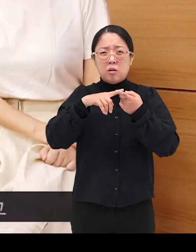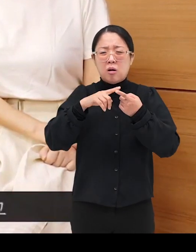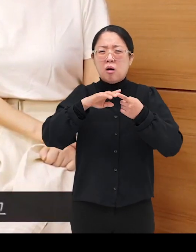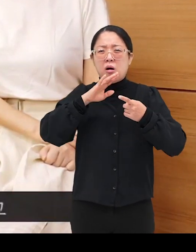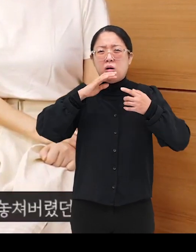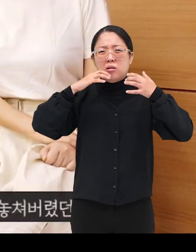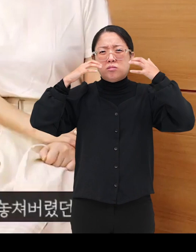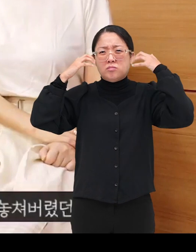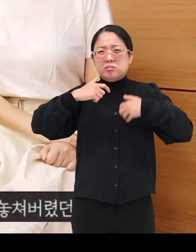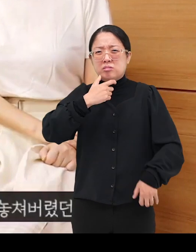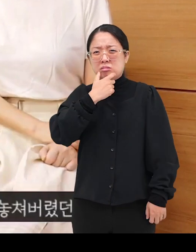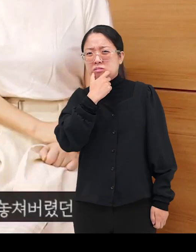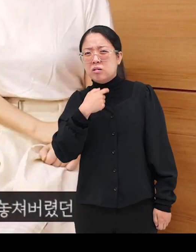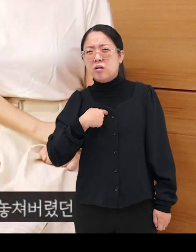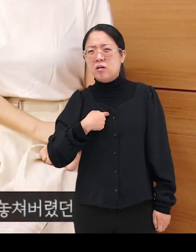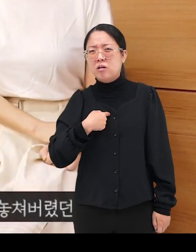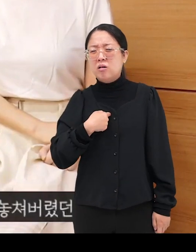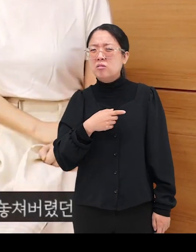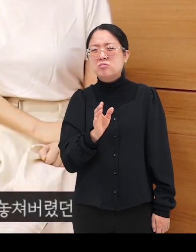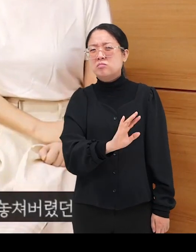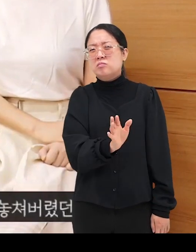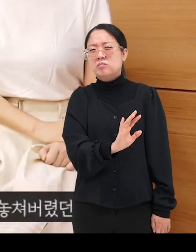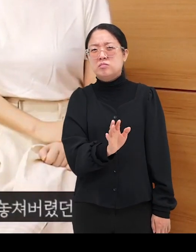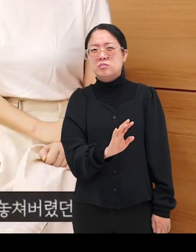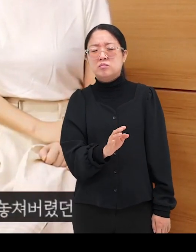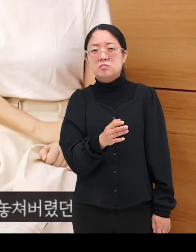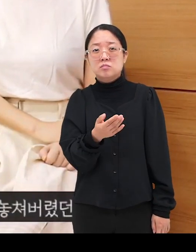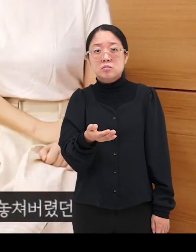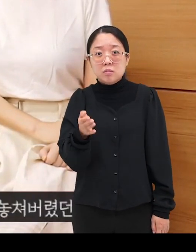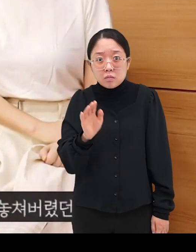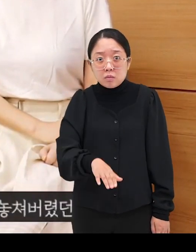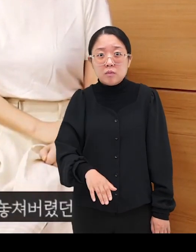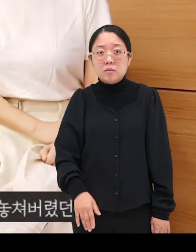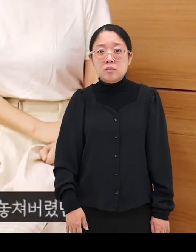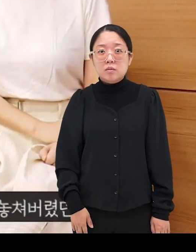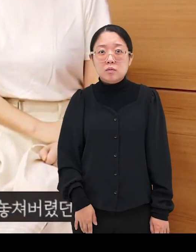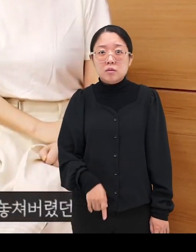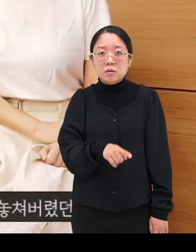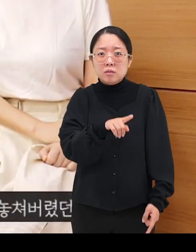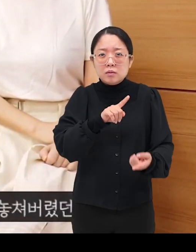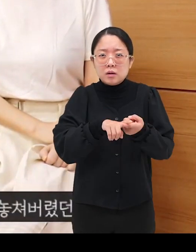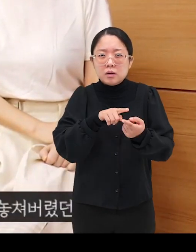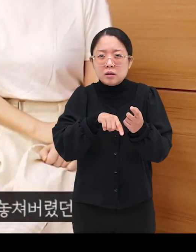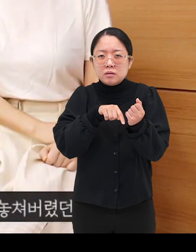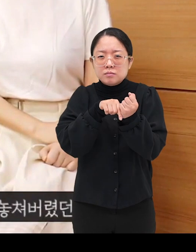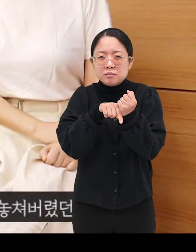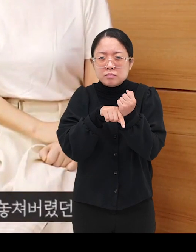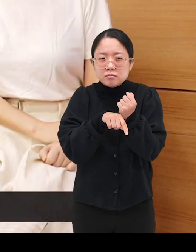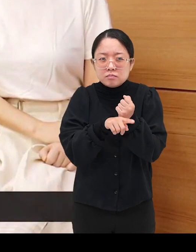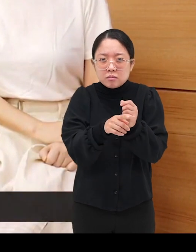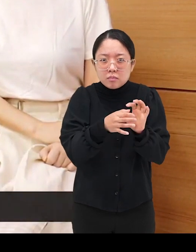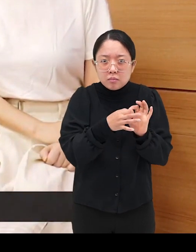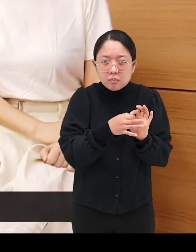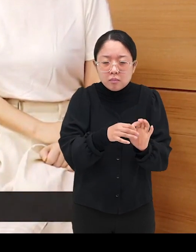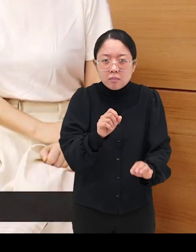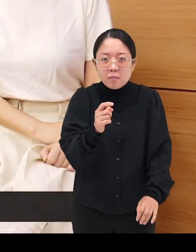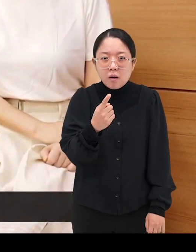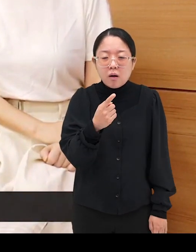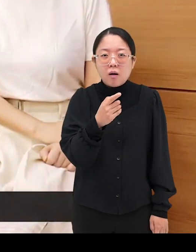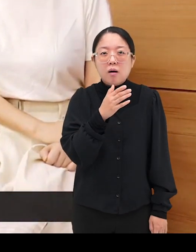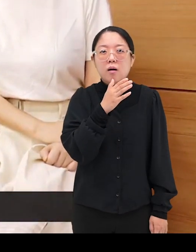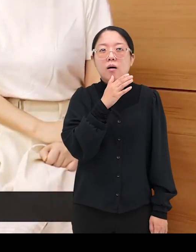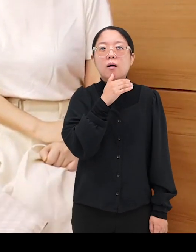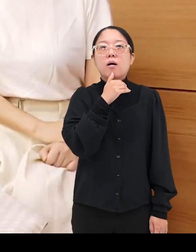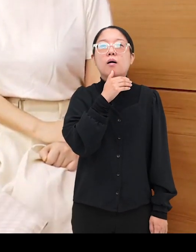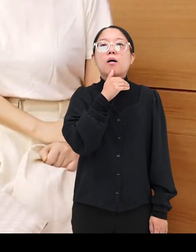되고 내가 그 전에 그냥 마냥 덥고 싫어서 빠뜨렸던 놓쳐버렸던 그런 여름의